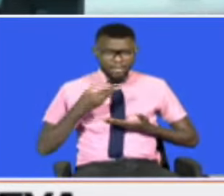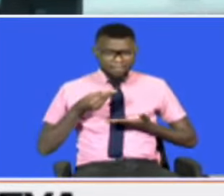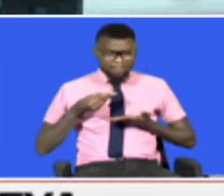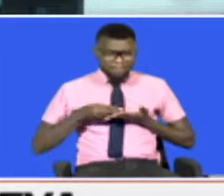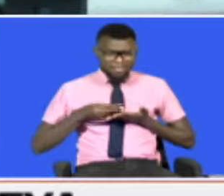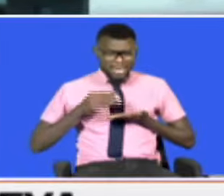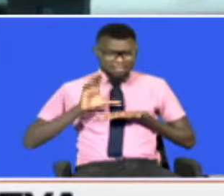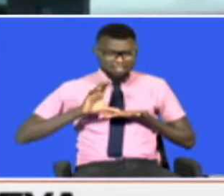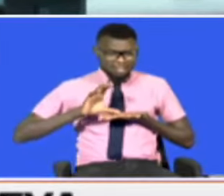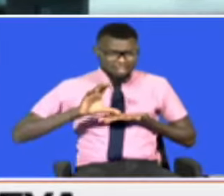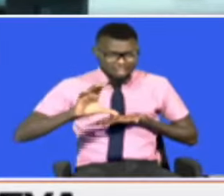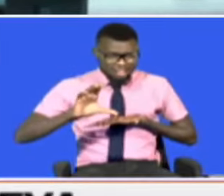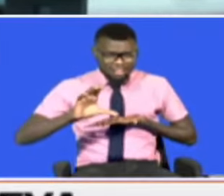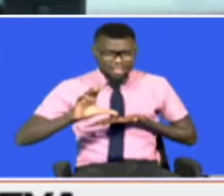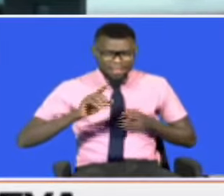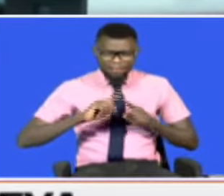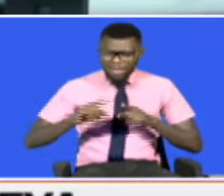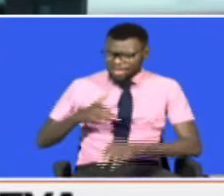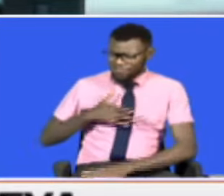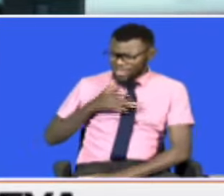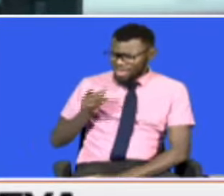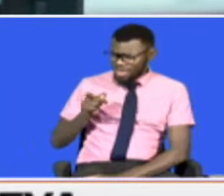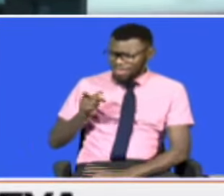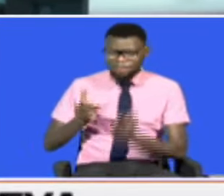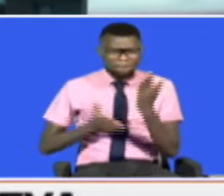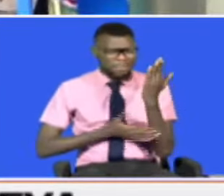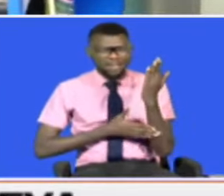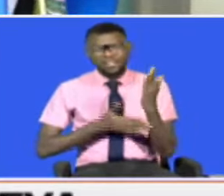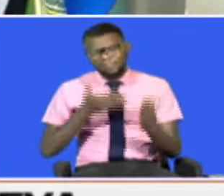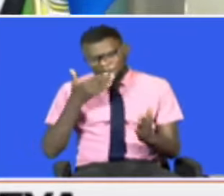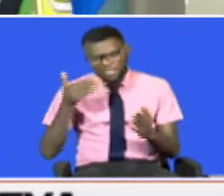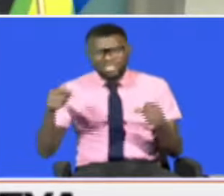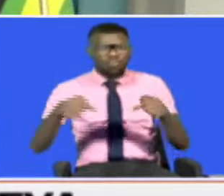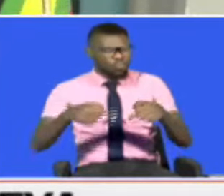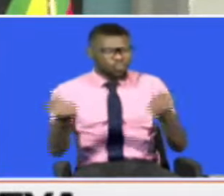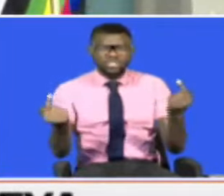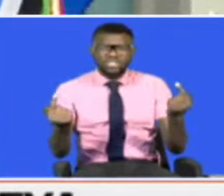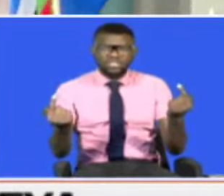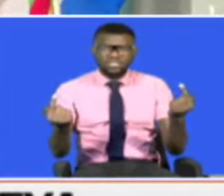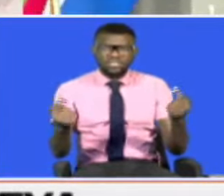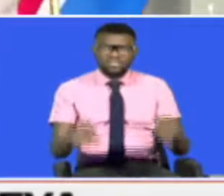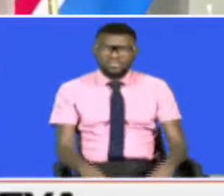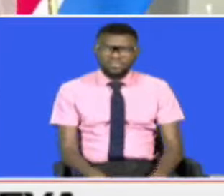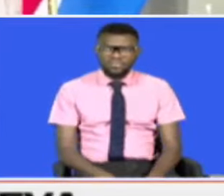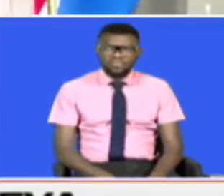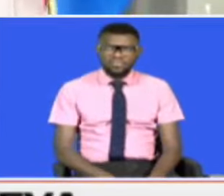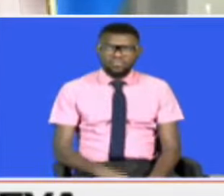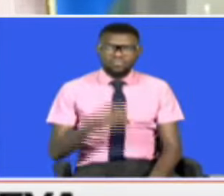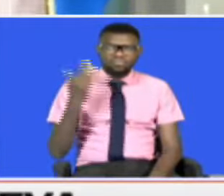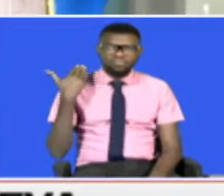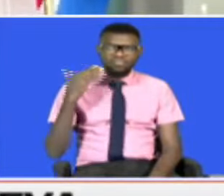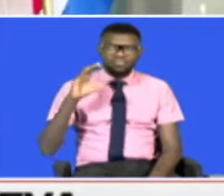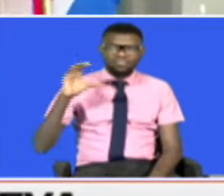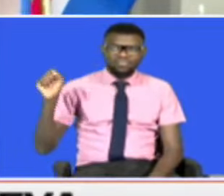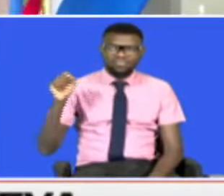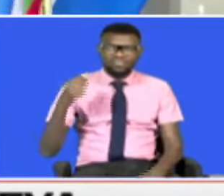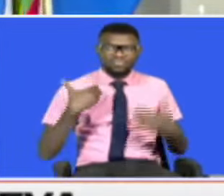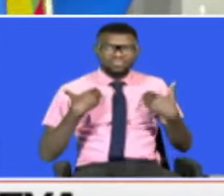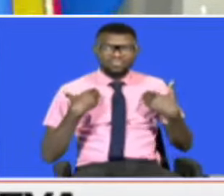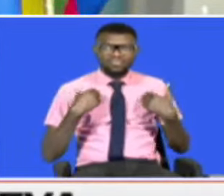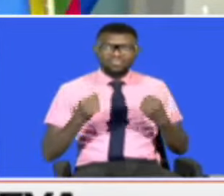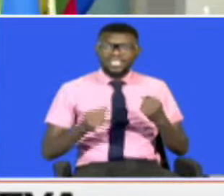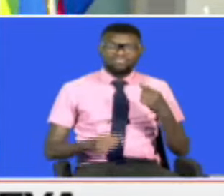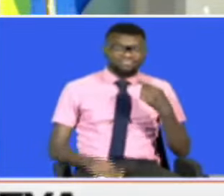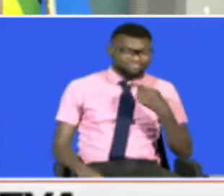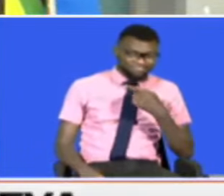to be populist on the political side and leave the technical side lacking. Aliyekuwa waziri wa afya Suzana Humicha